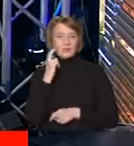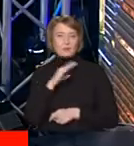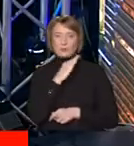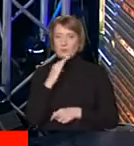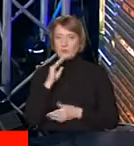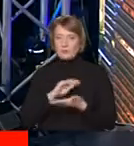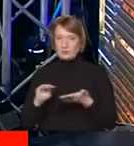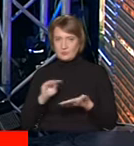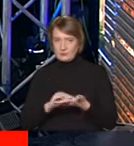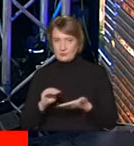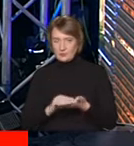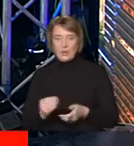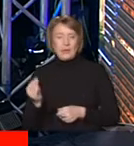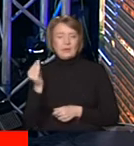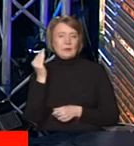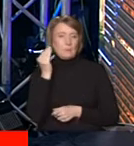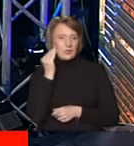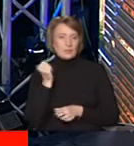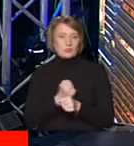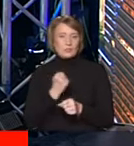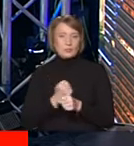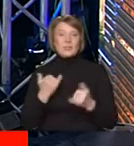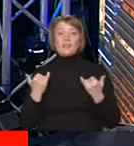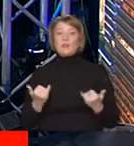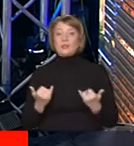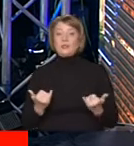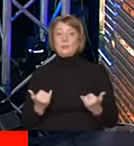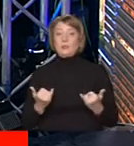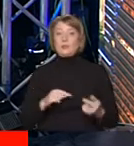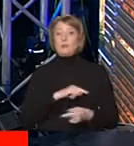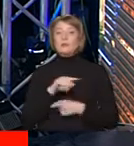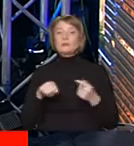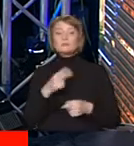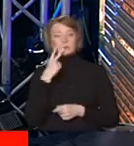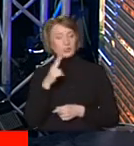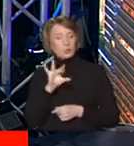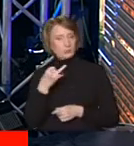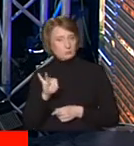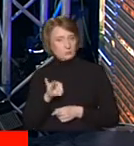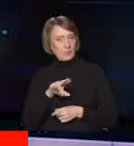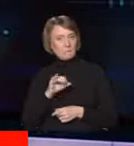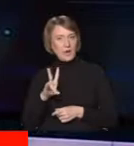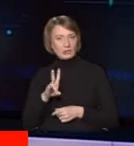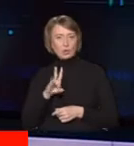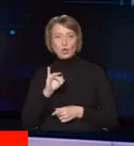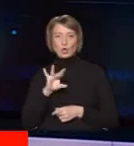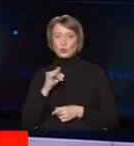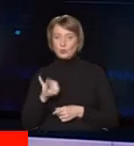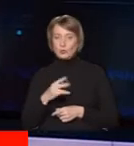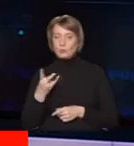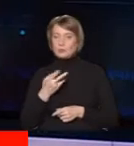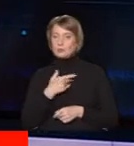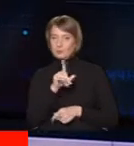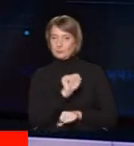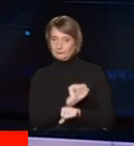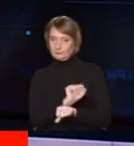справа була злита, І тепер продовжується оцей цирк навколо цієї історії. Пане Юрію, тут от, знову ж таки, тут пригальмувати трошки хочу, тому